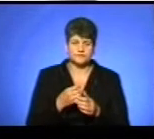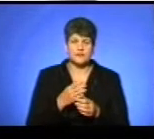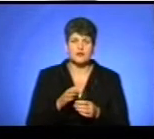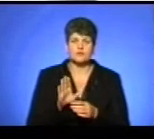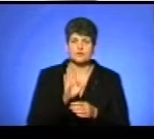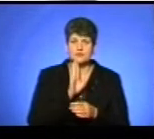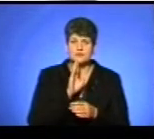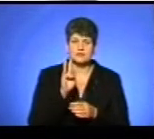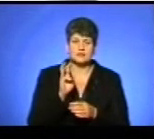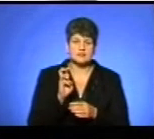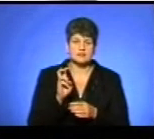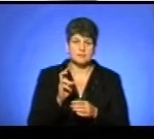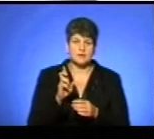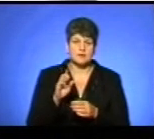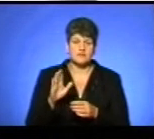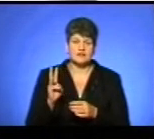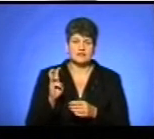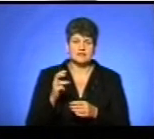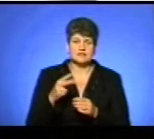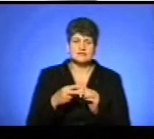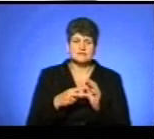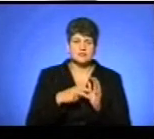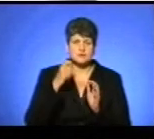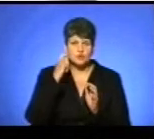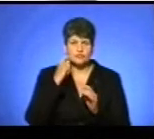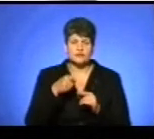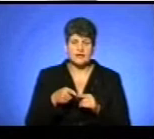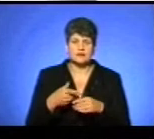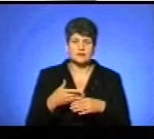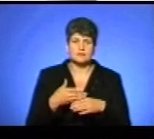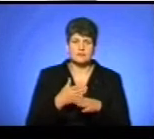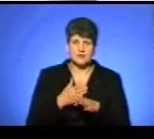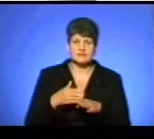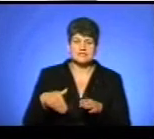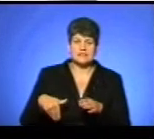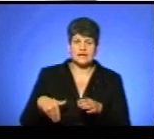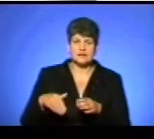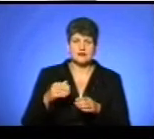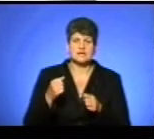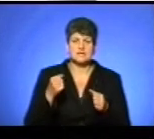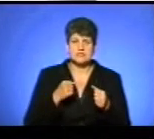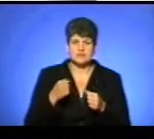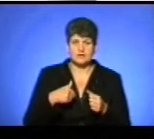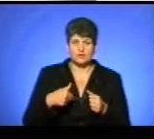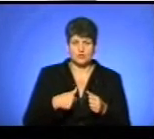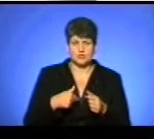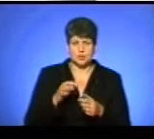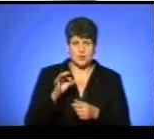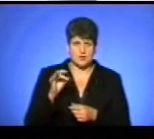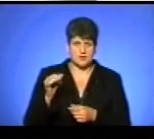BMW 320 17-річної дівчини закритий перелом правої стегневої кістки і забій внутрішніх